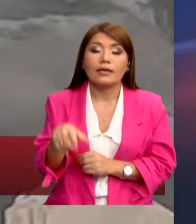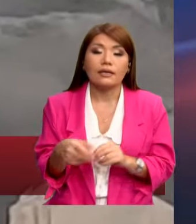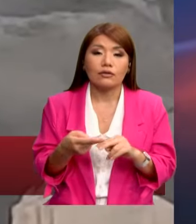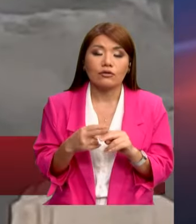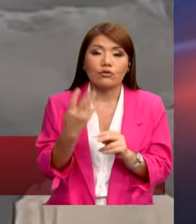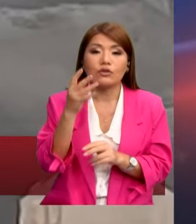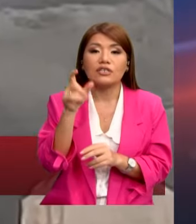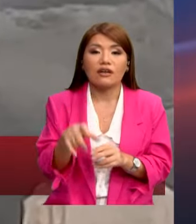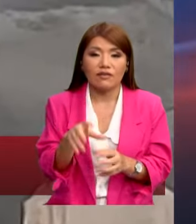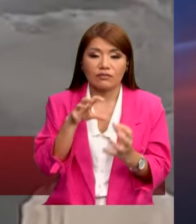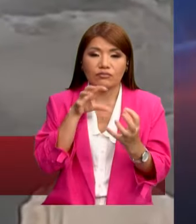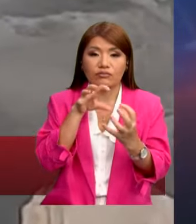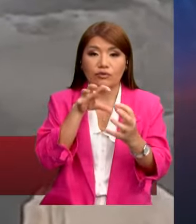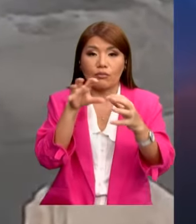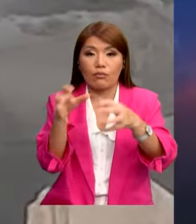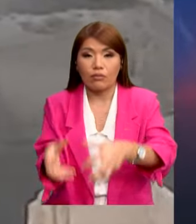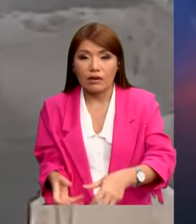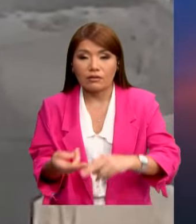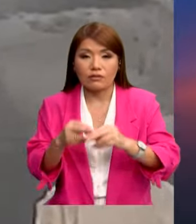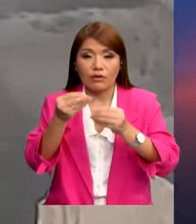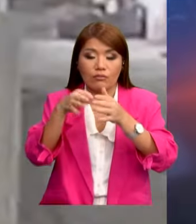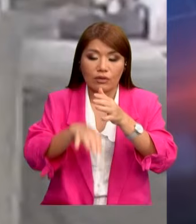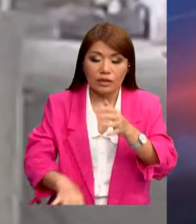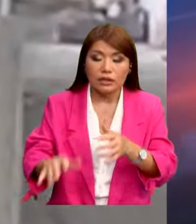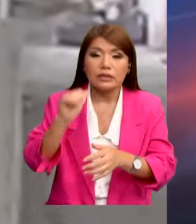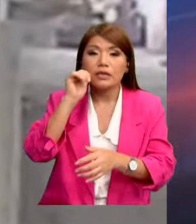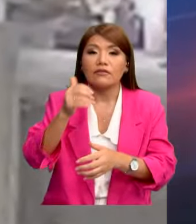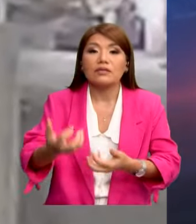түсіп кетті. Ертеңінде екі құтқарушының денесі табылды,